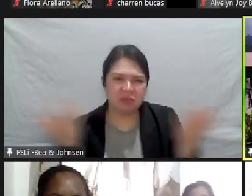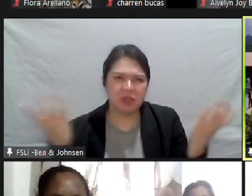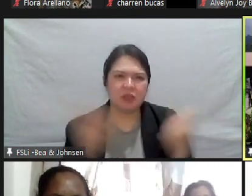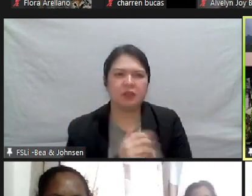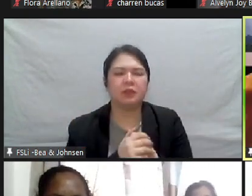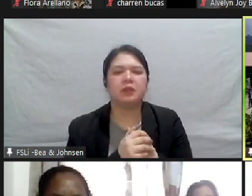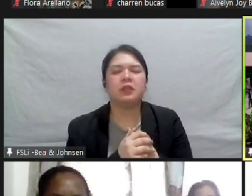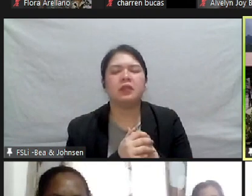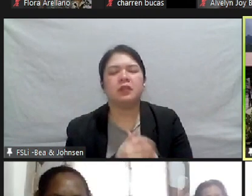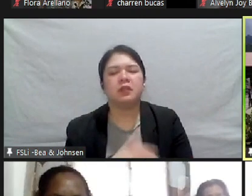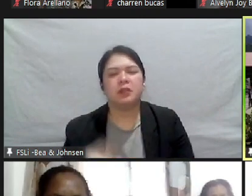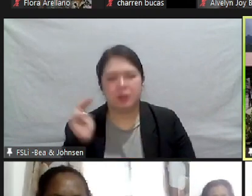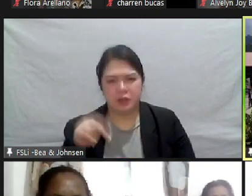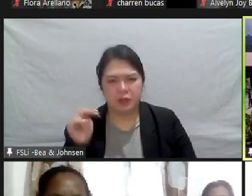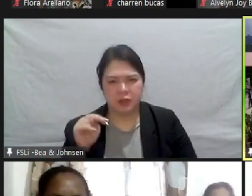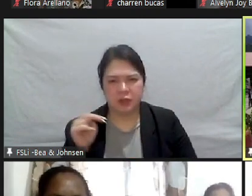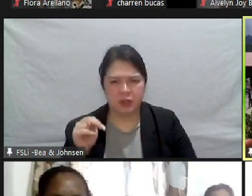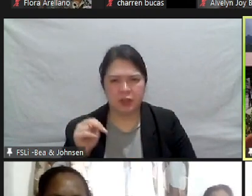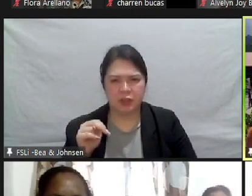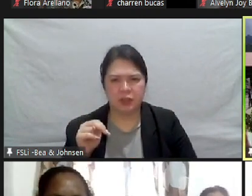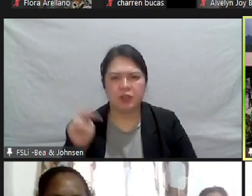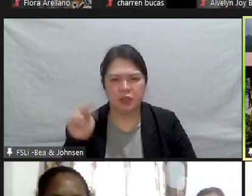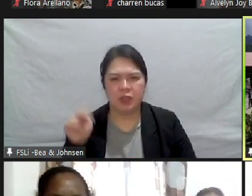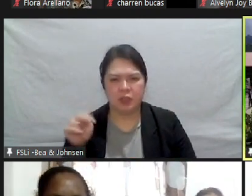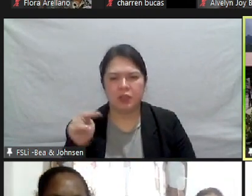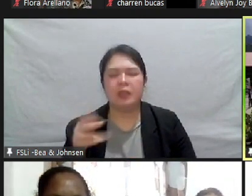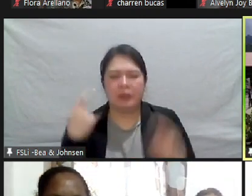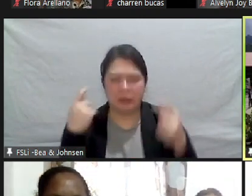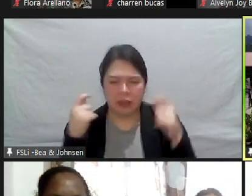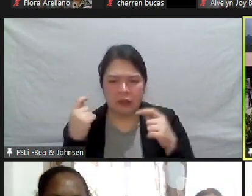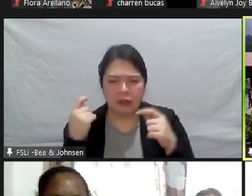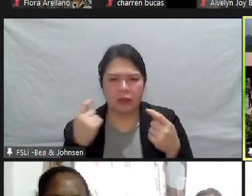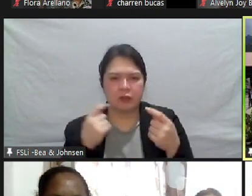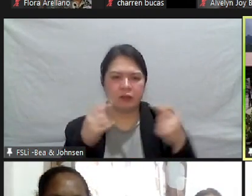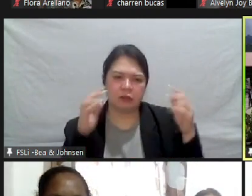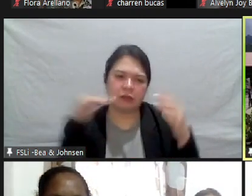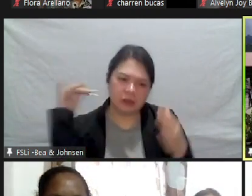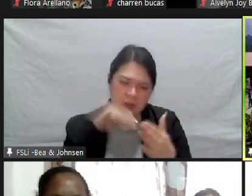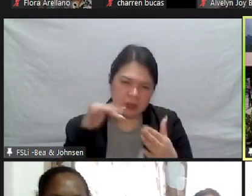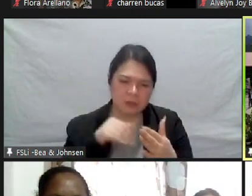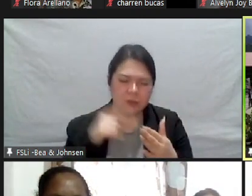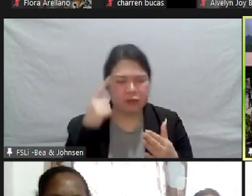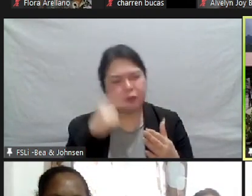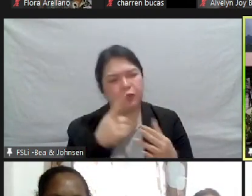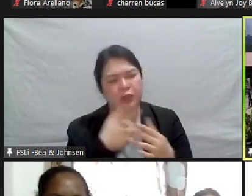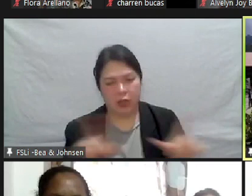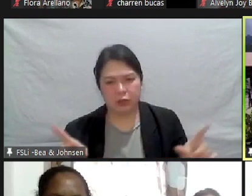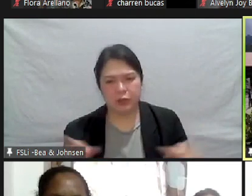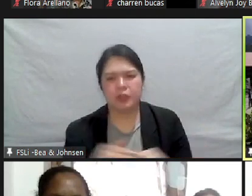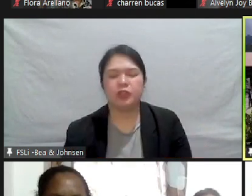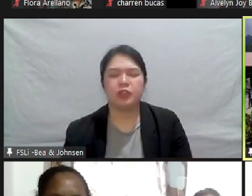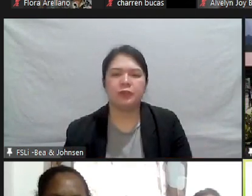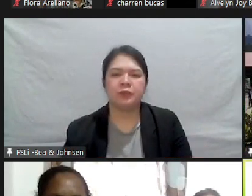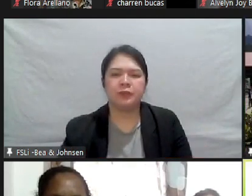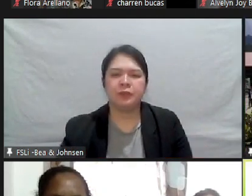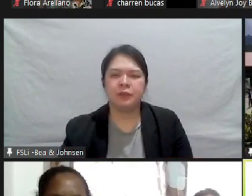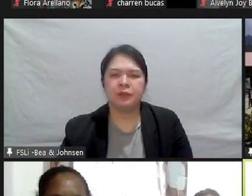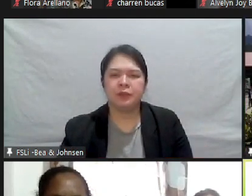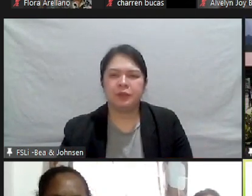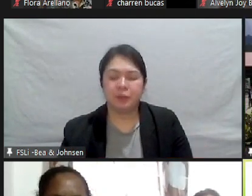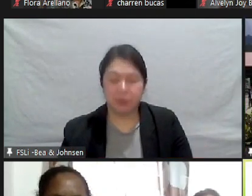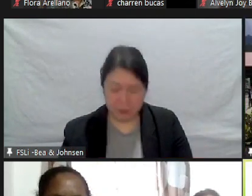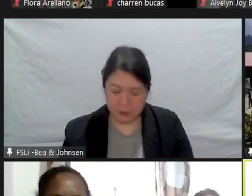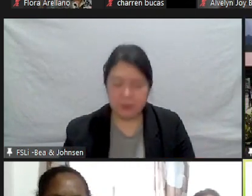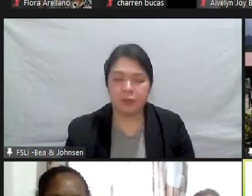So kailangan talaga na, ano, kumbaga, i-intellectualize natin yung ating mga wika. At marami na talaga